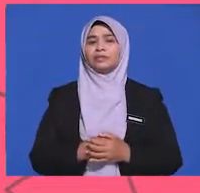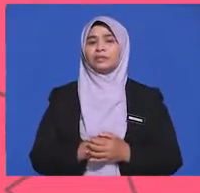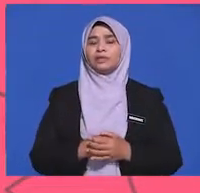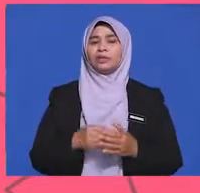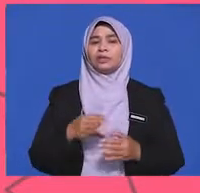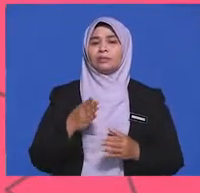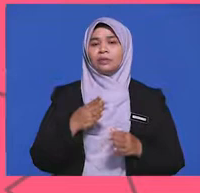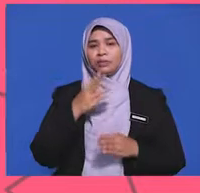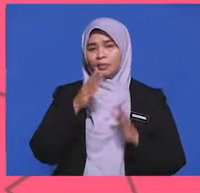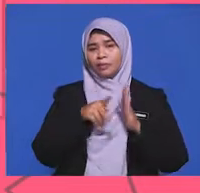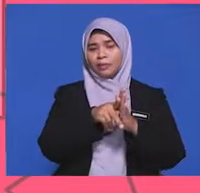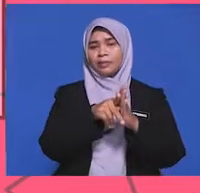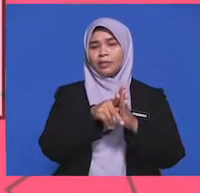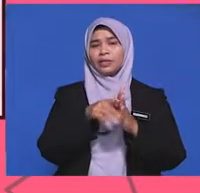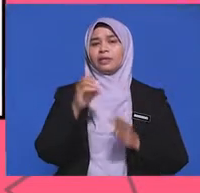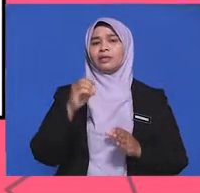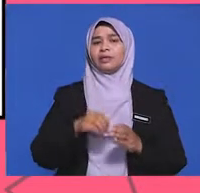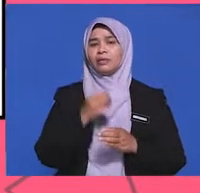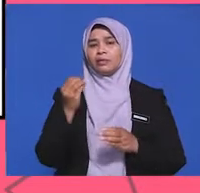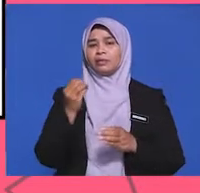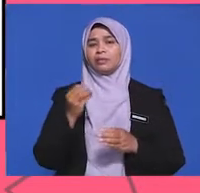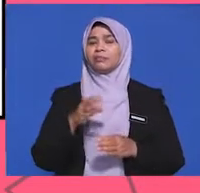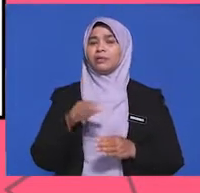mengundi. Tamat.